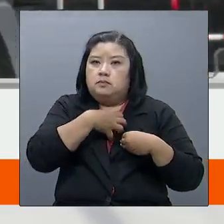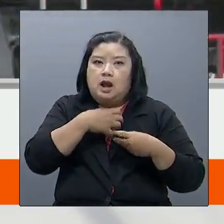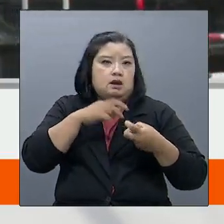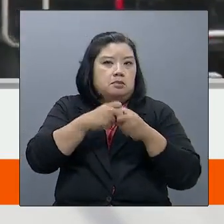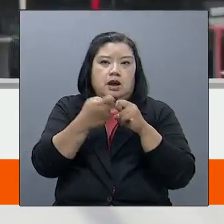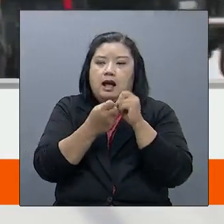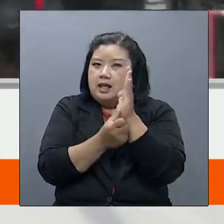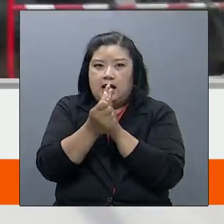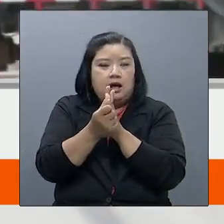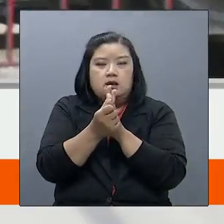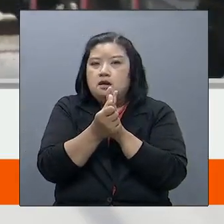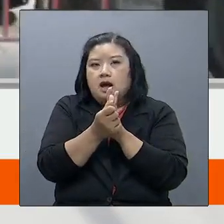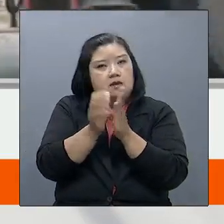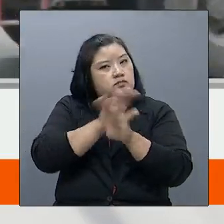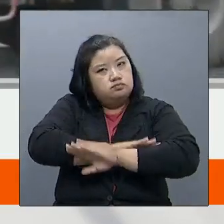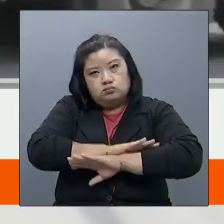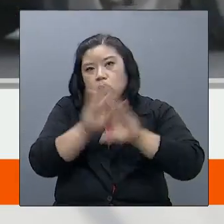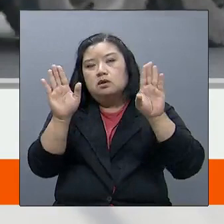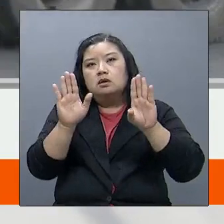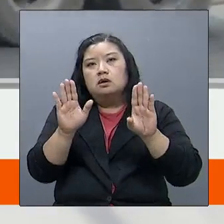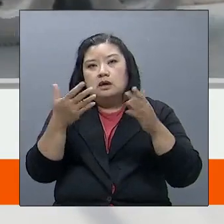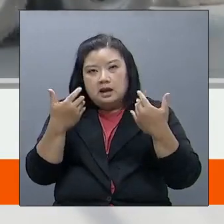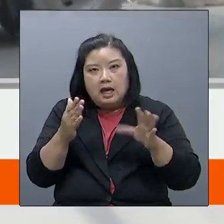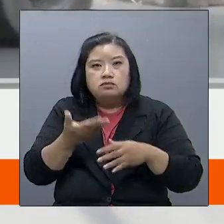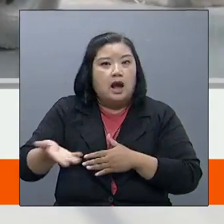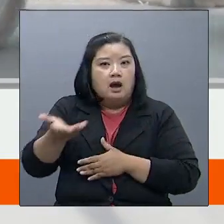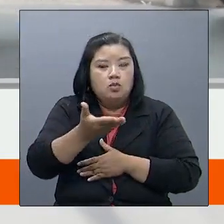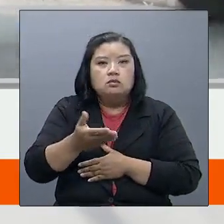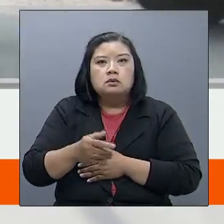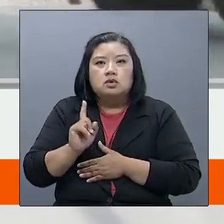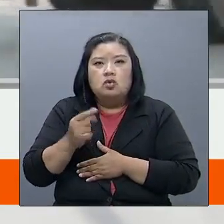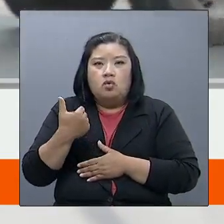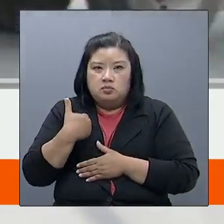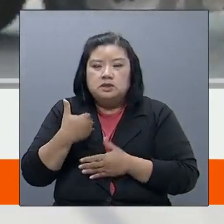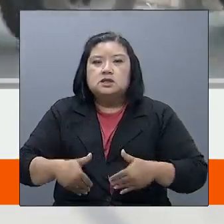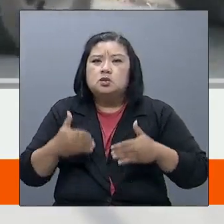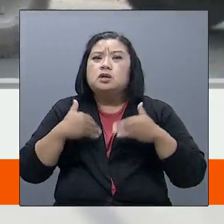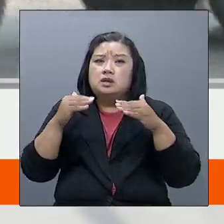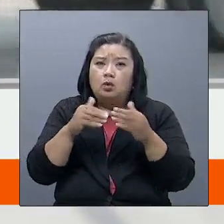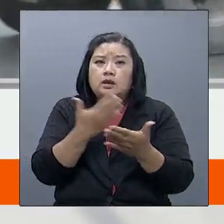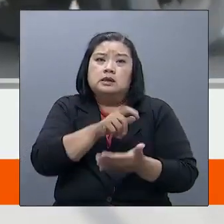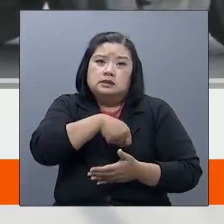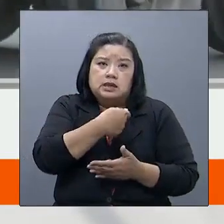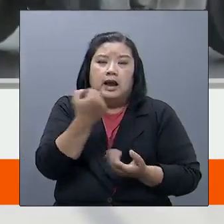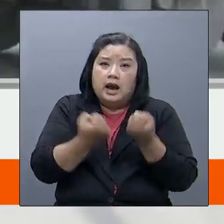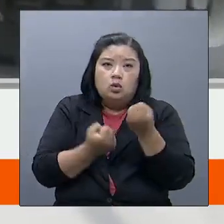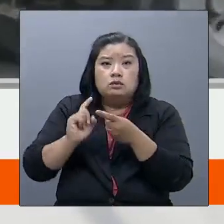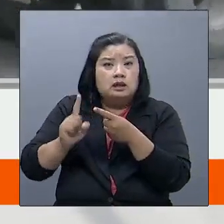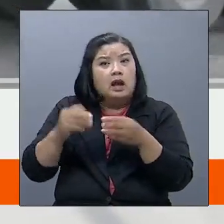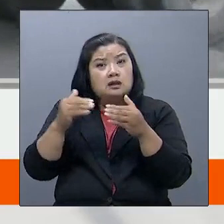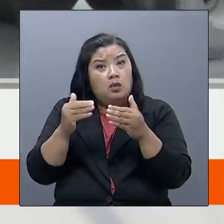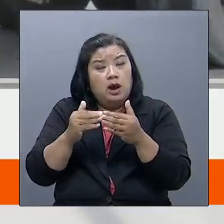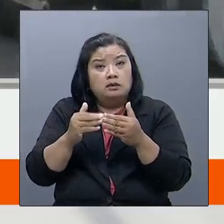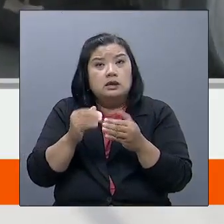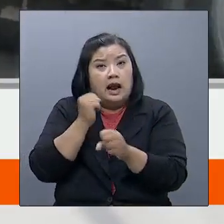าตรงนี้ลงไปแล้วทุกคนมีฐานของค่าใช้จ่ายต้นทุนเท่ากันมันก็ไปด้วยกันได้ครับผม ค่ะทีนี้คมน